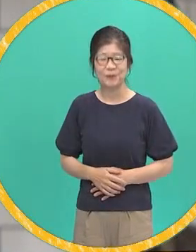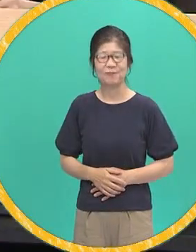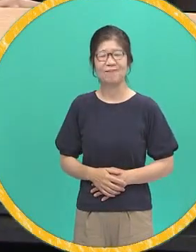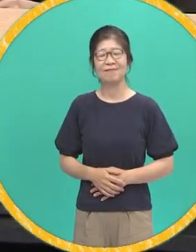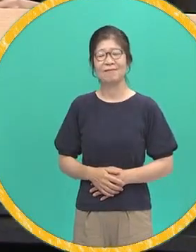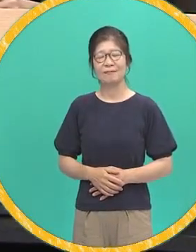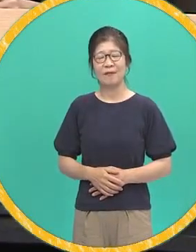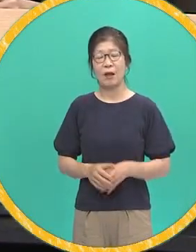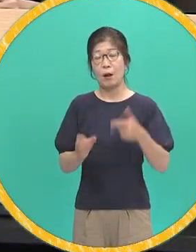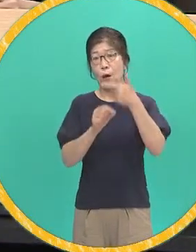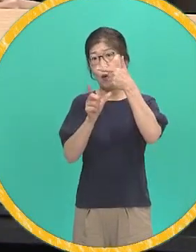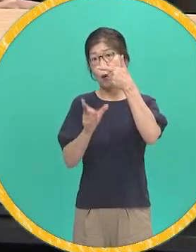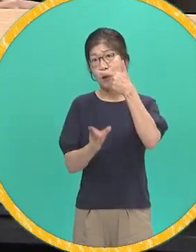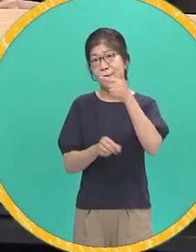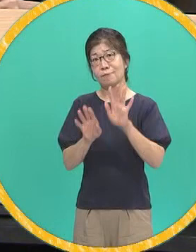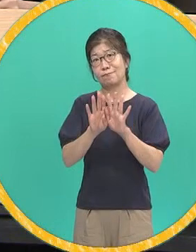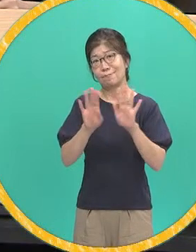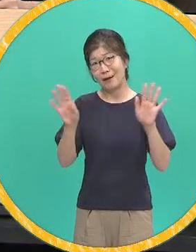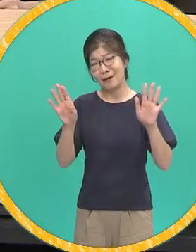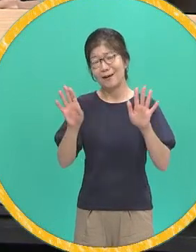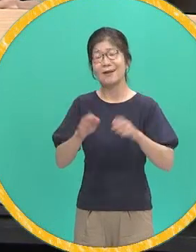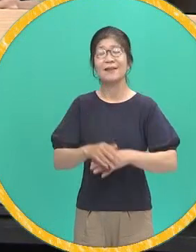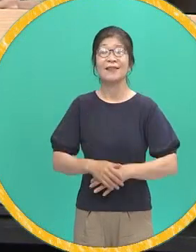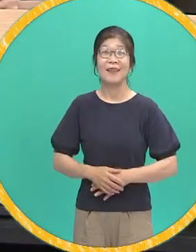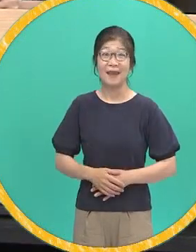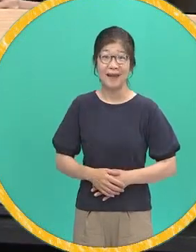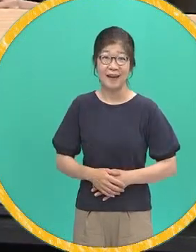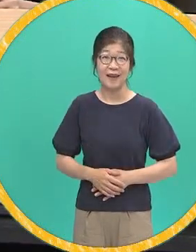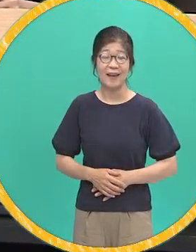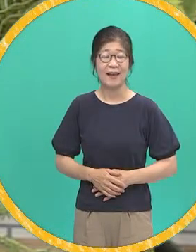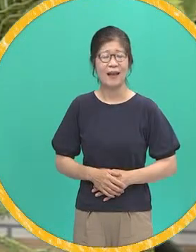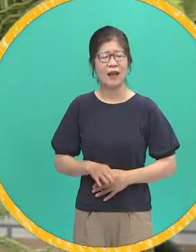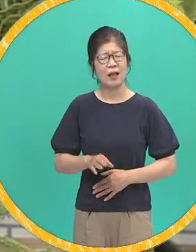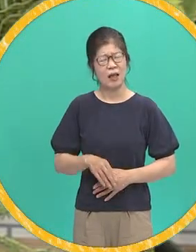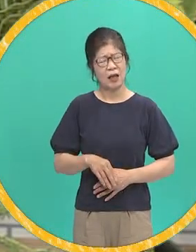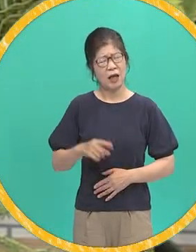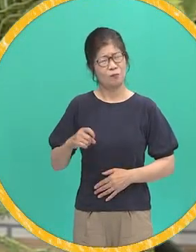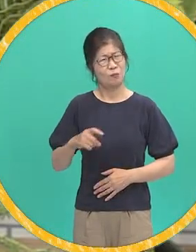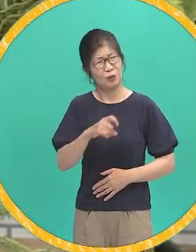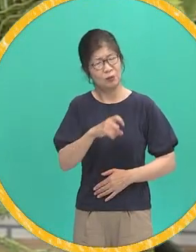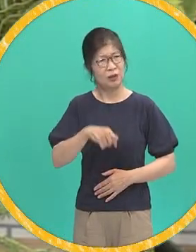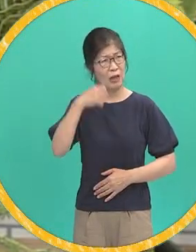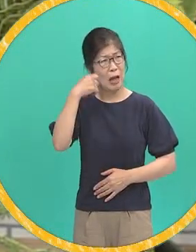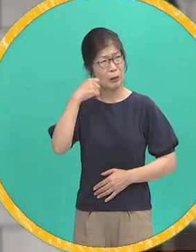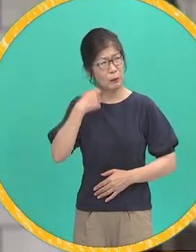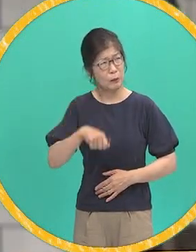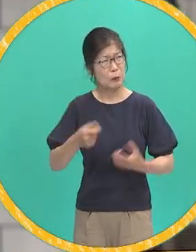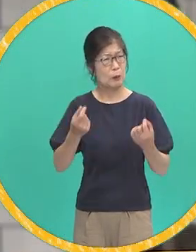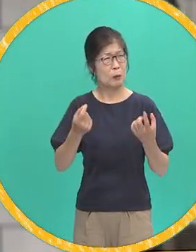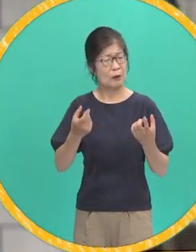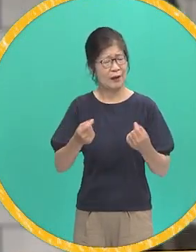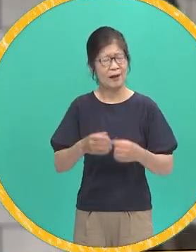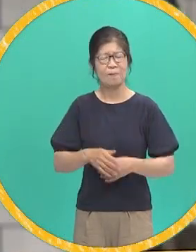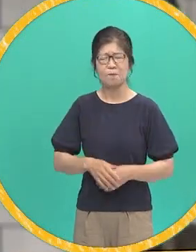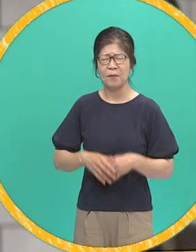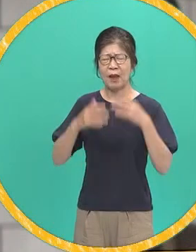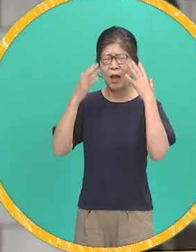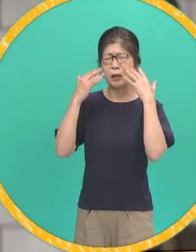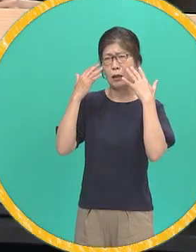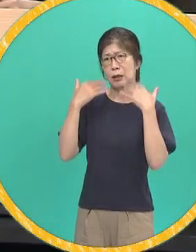6月に入っちゃいました入っちゃいましたねちょっとムシムシしてきて汗かくなってきました